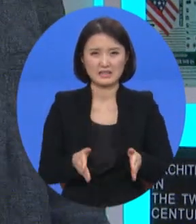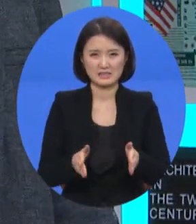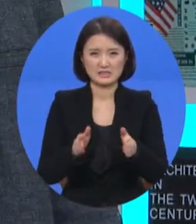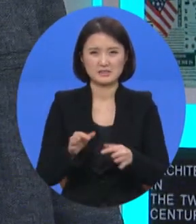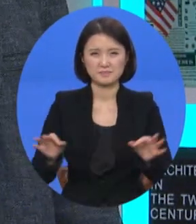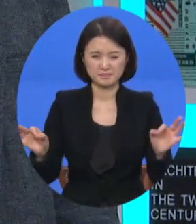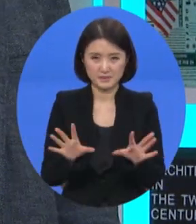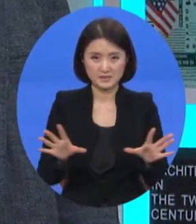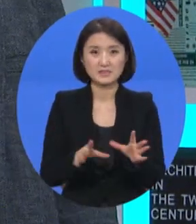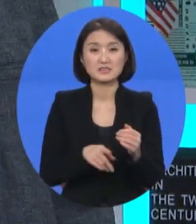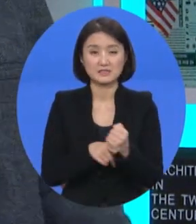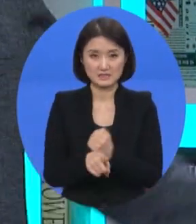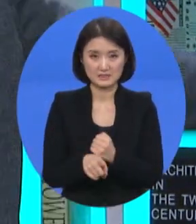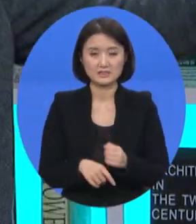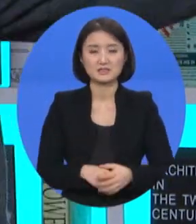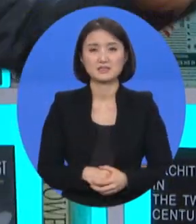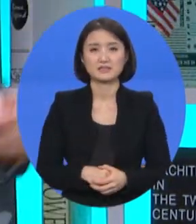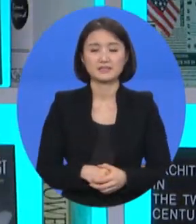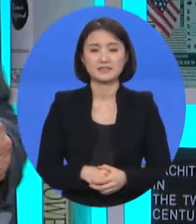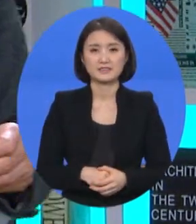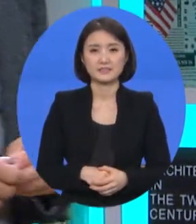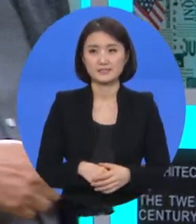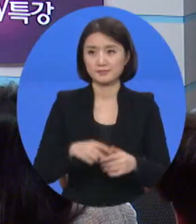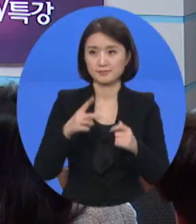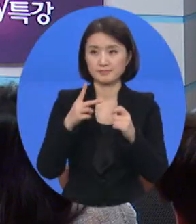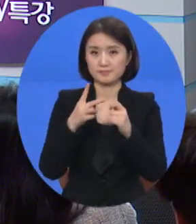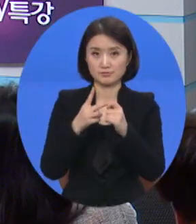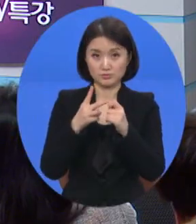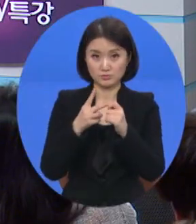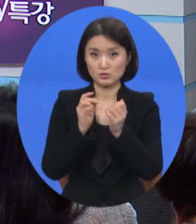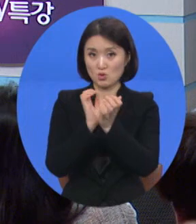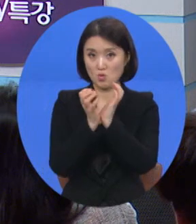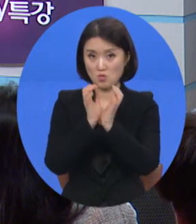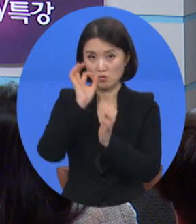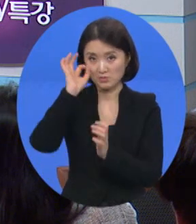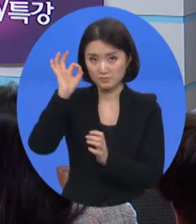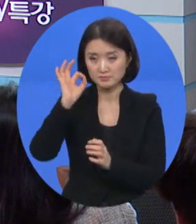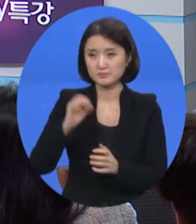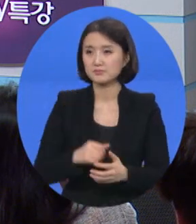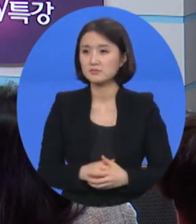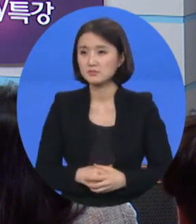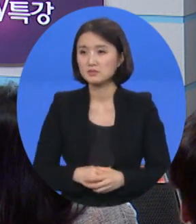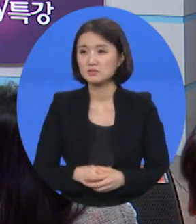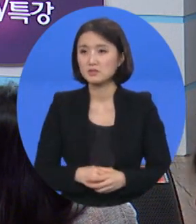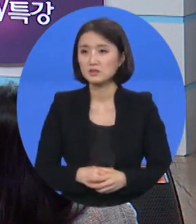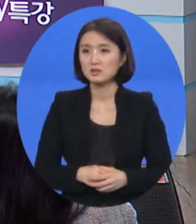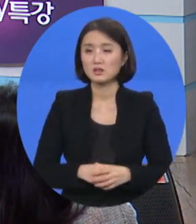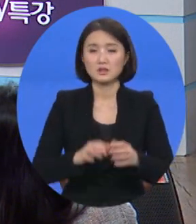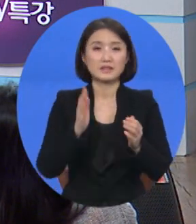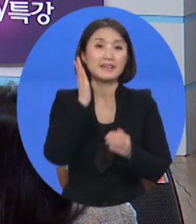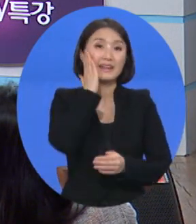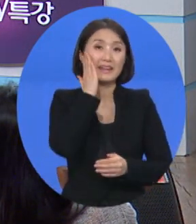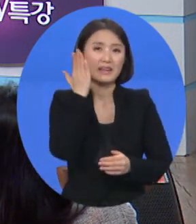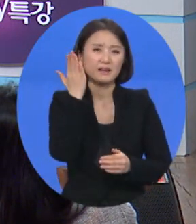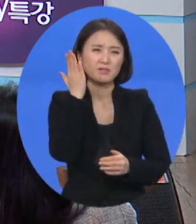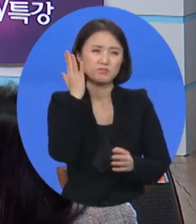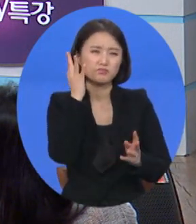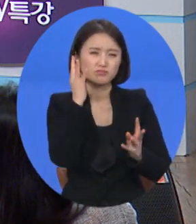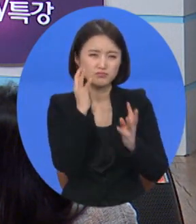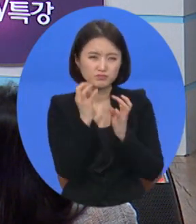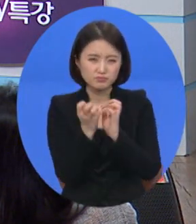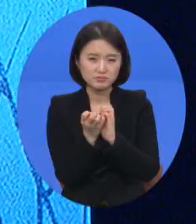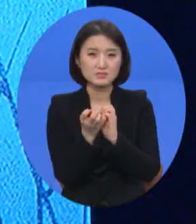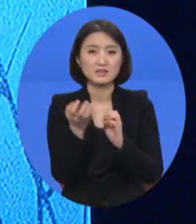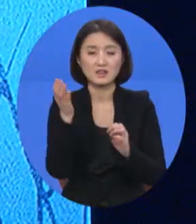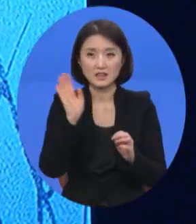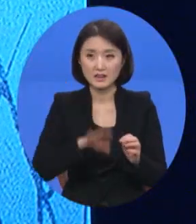확보가 되었습니다 다음에 연꽃을 자세히 보십시오 연잎은 시 들었는데 그 중의 하나가 연밥 이